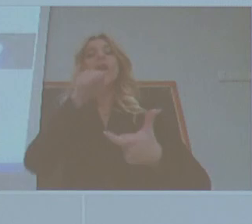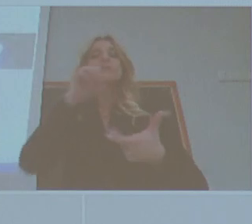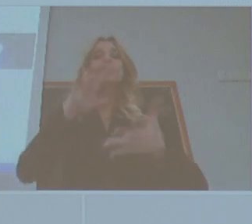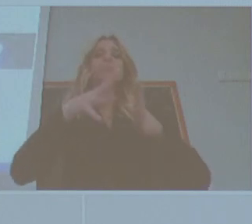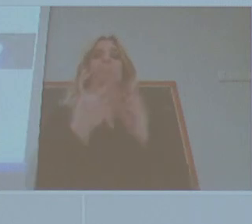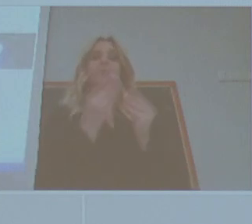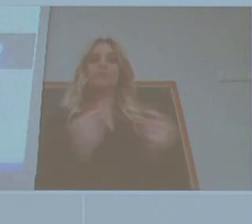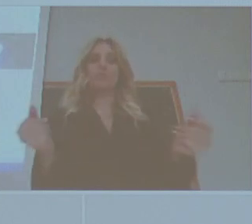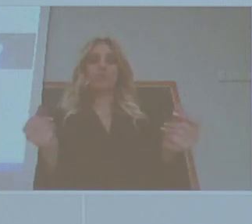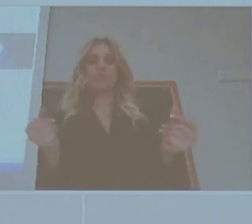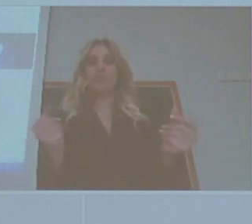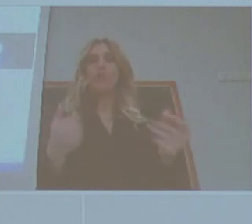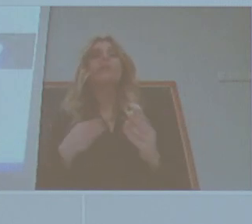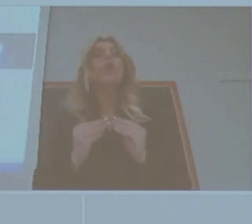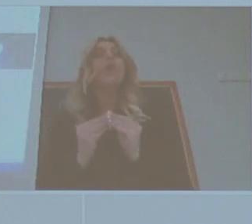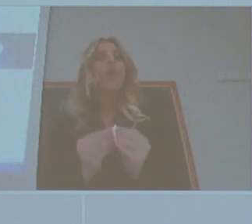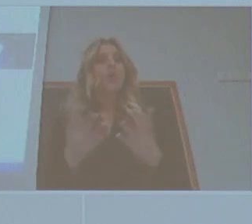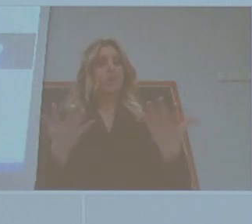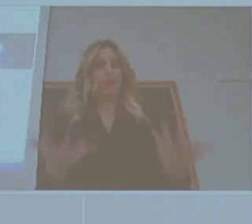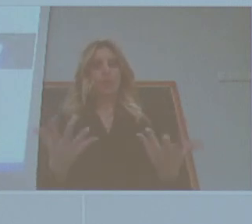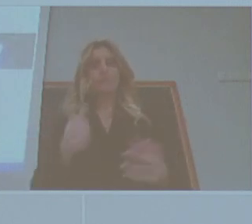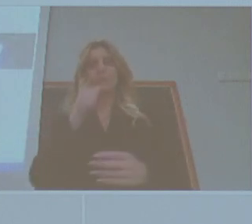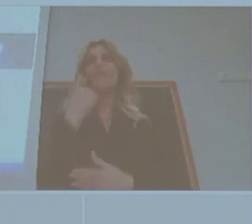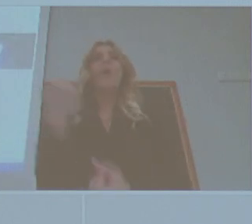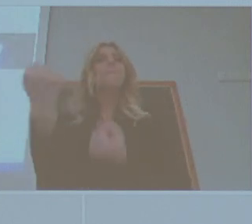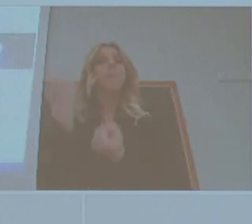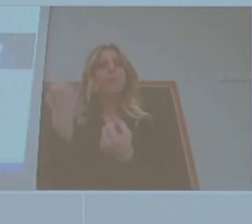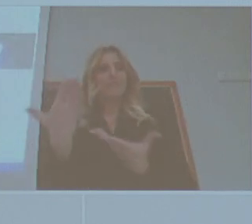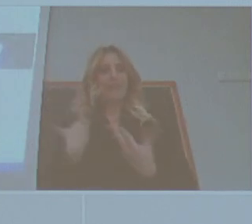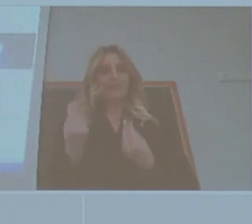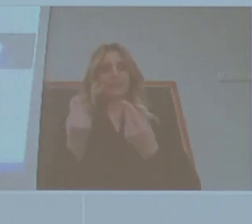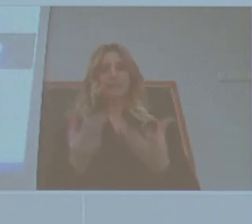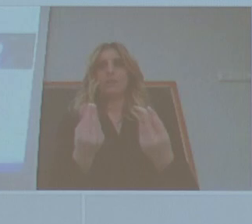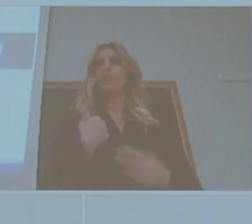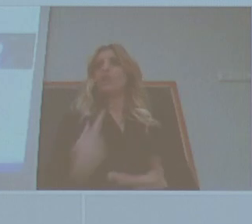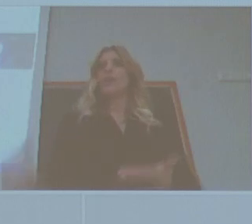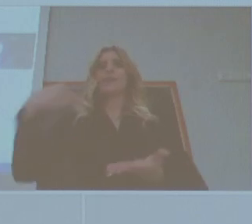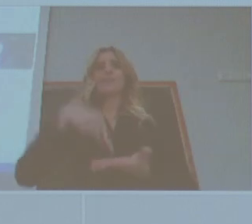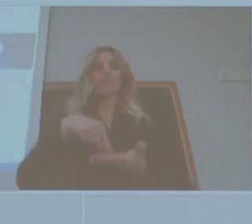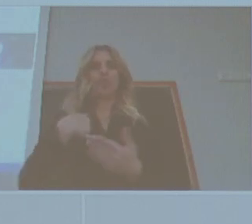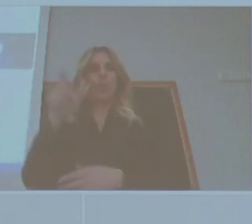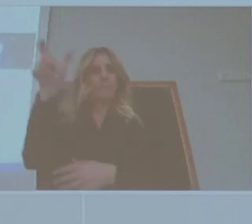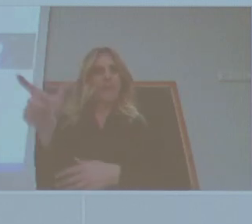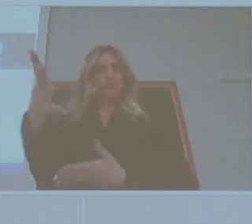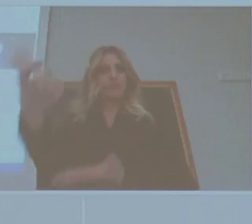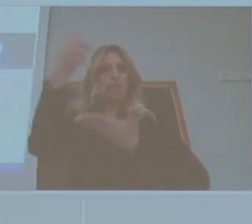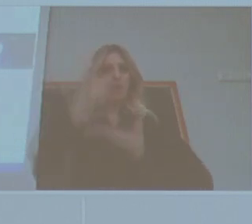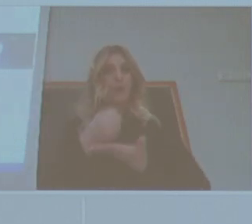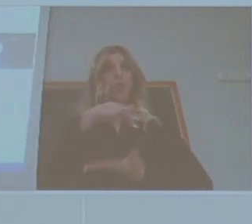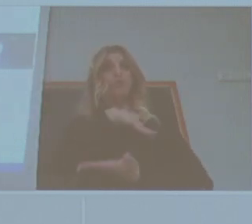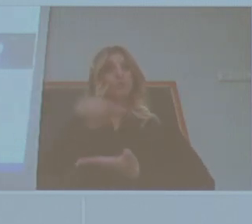questa soluzione? Iniettando potere cognitivo, no? Io rimetto al centro l'individuo, rimetto al centro lo